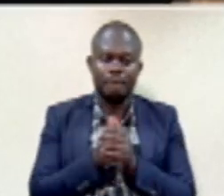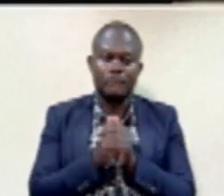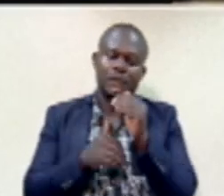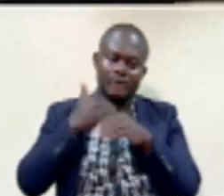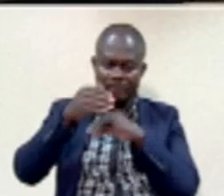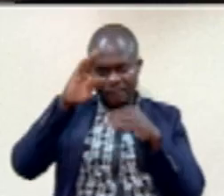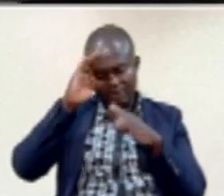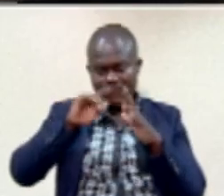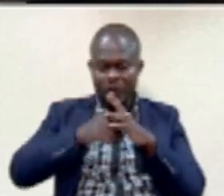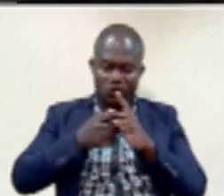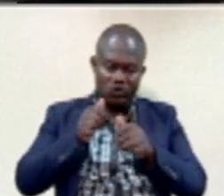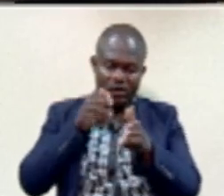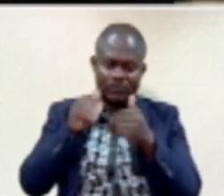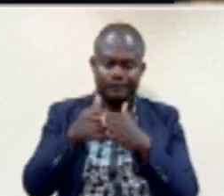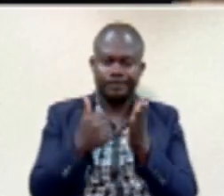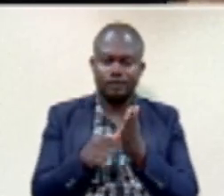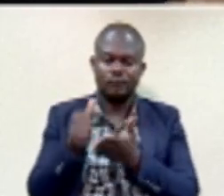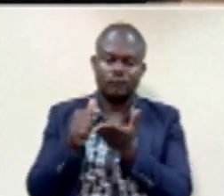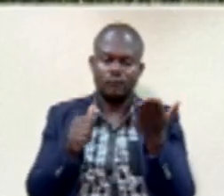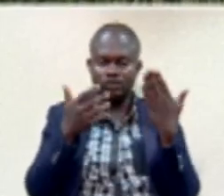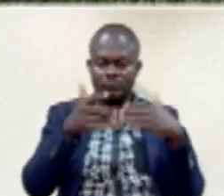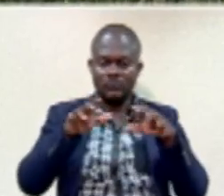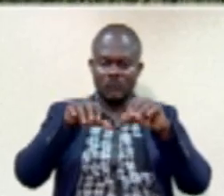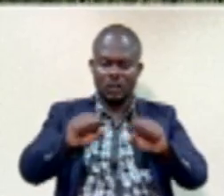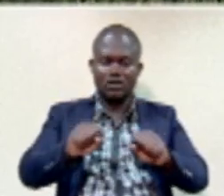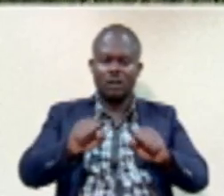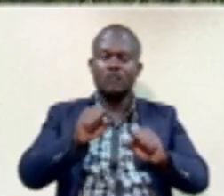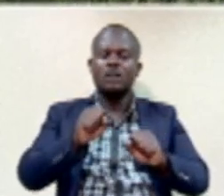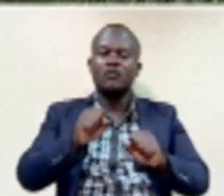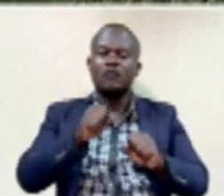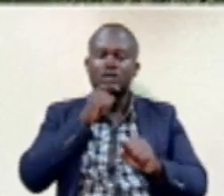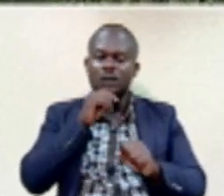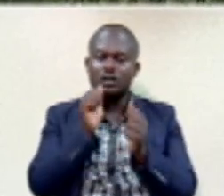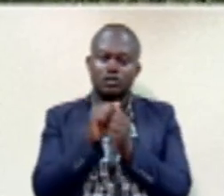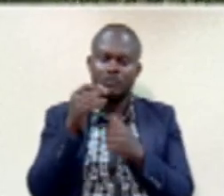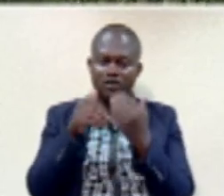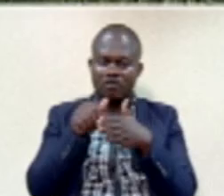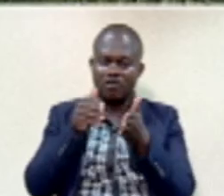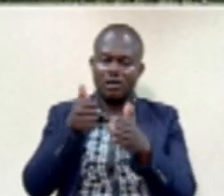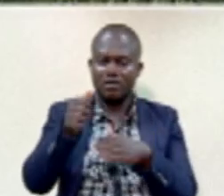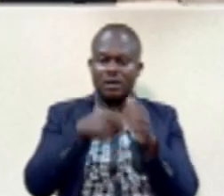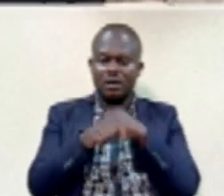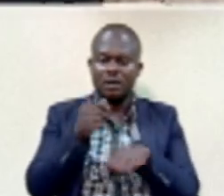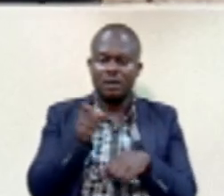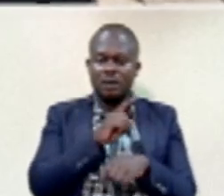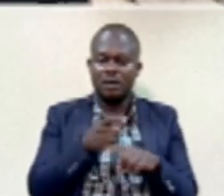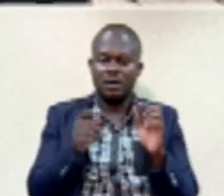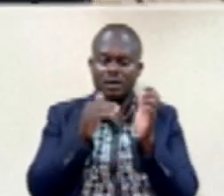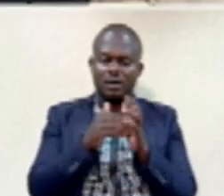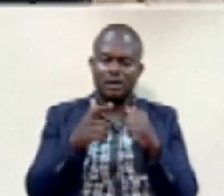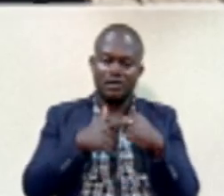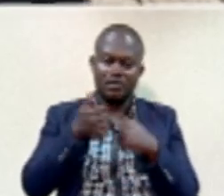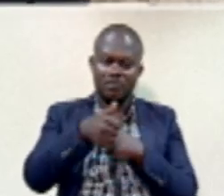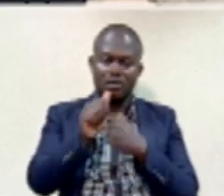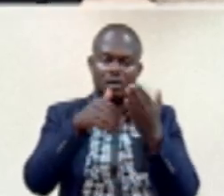yaho polisi y'igihugu itangiye gukurikirana iki kibazo imaze guta muri yombi abasore 14 bakurikiranweho ibyo bikorwa by'ubujura ndetse batandatu muri bo